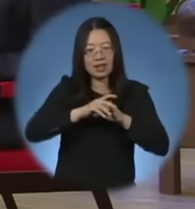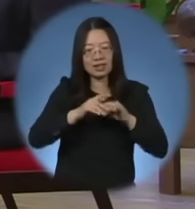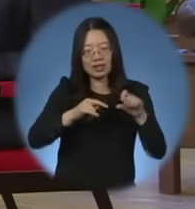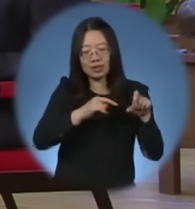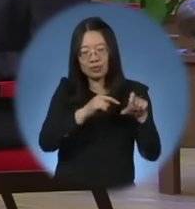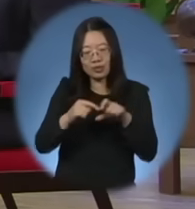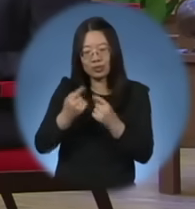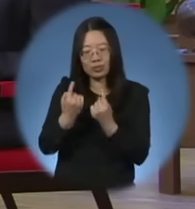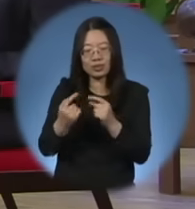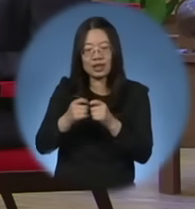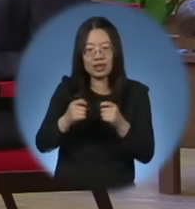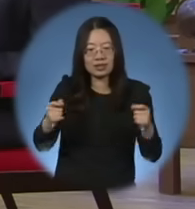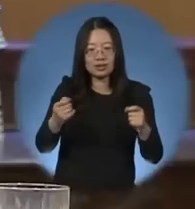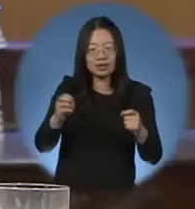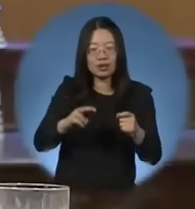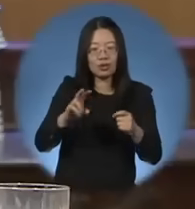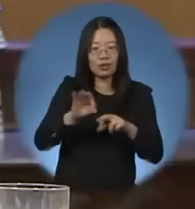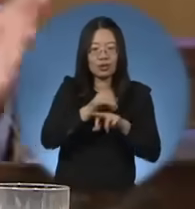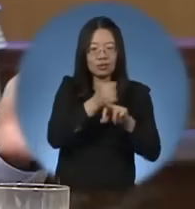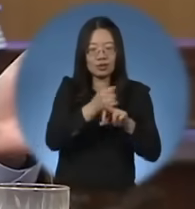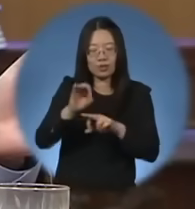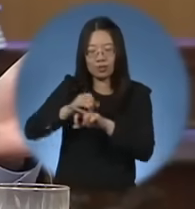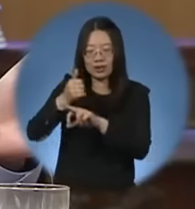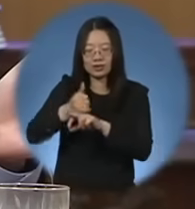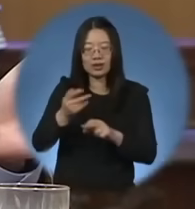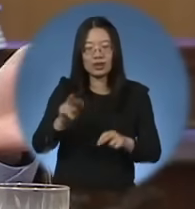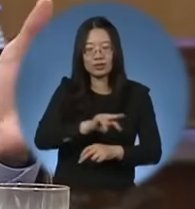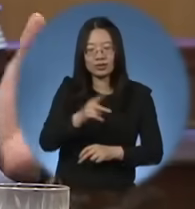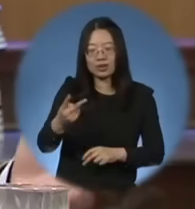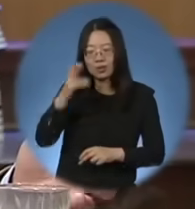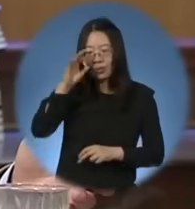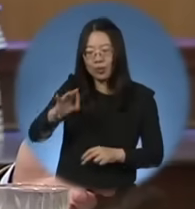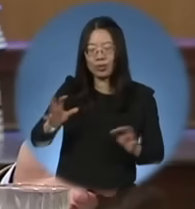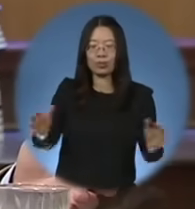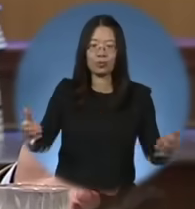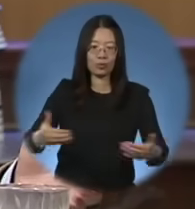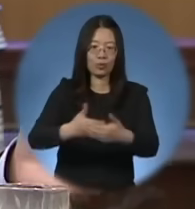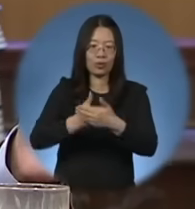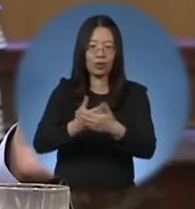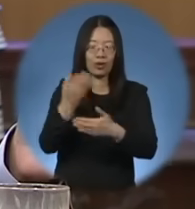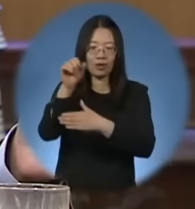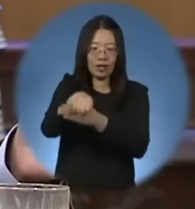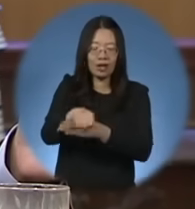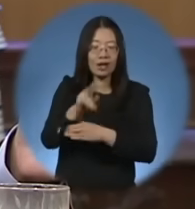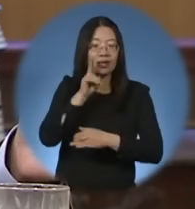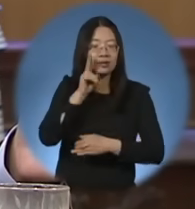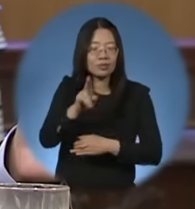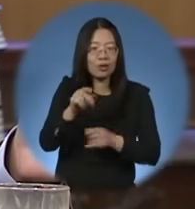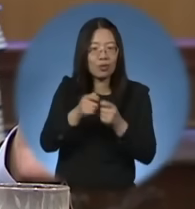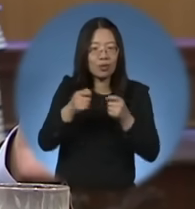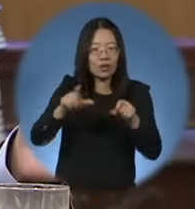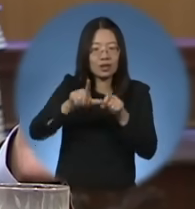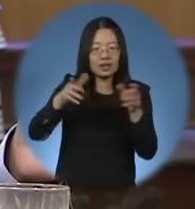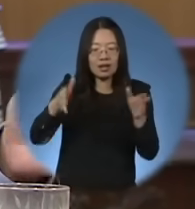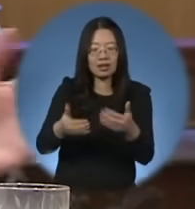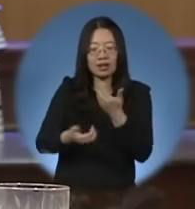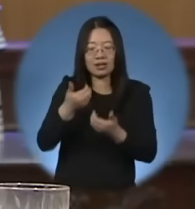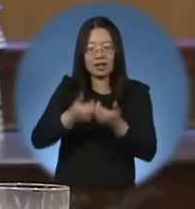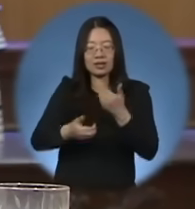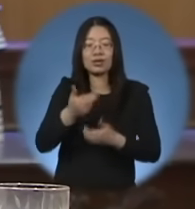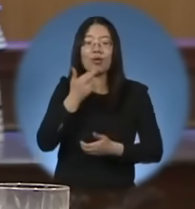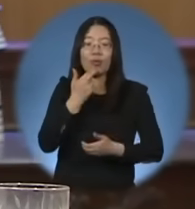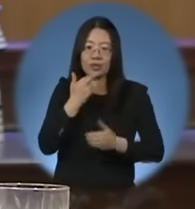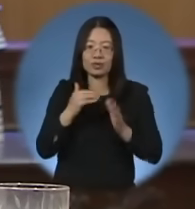보다 매우 길다네 그리고 왕조에서 왕조로 교체는 포용적이고 심각하고 오랜 기간의